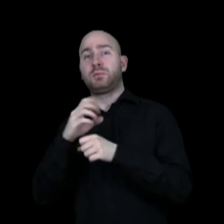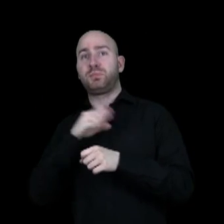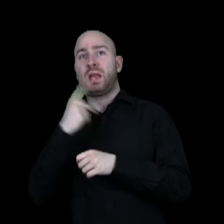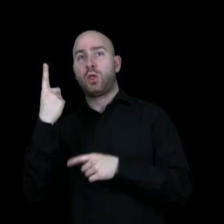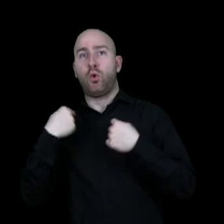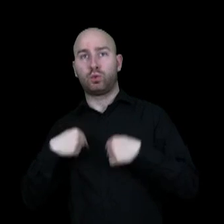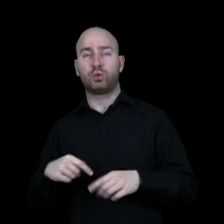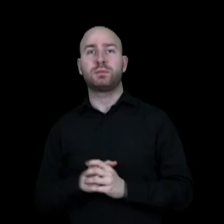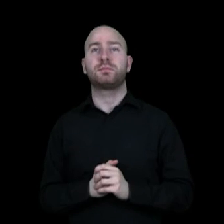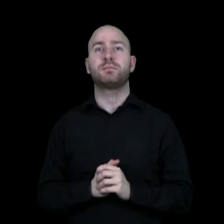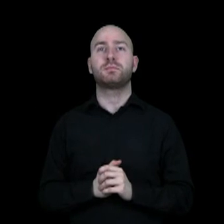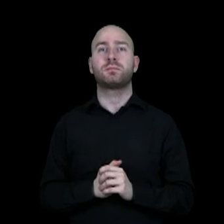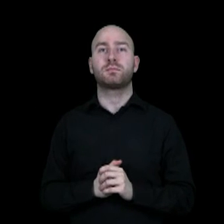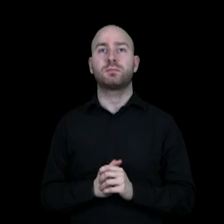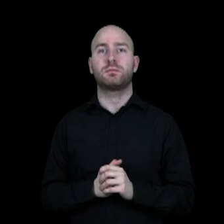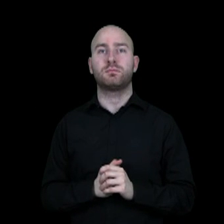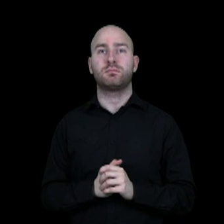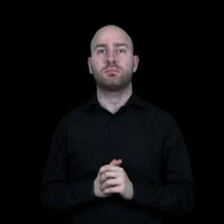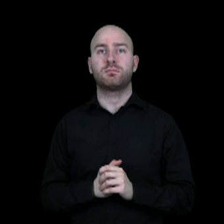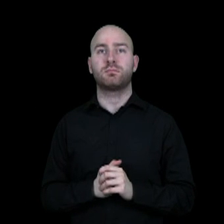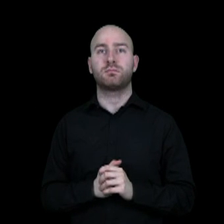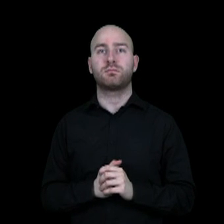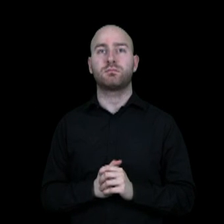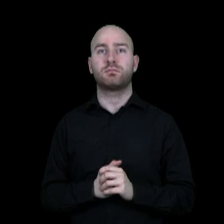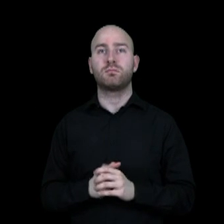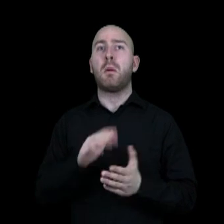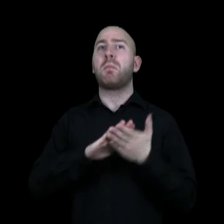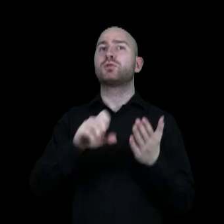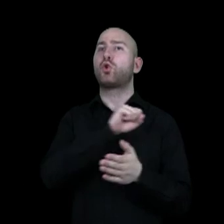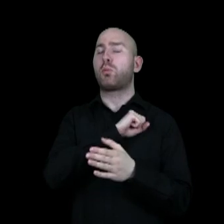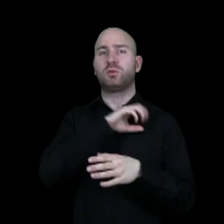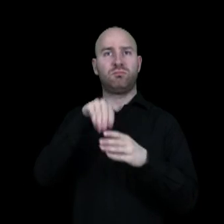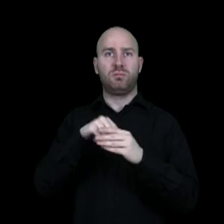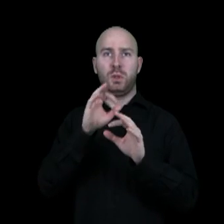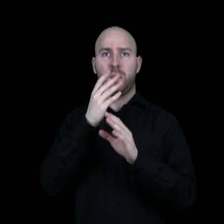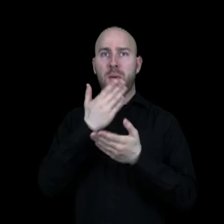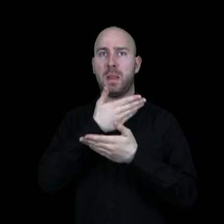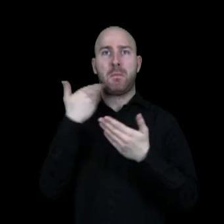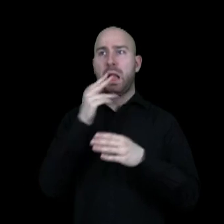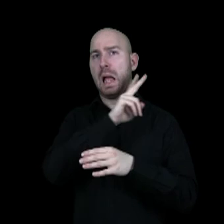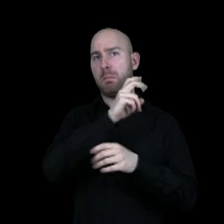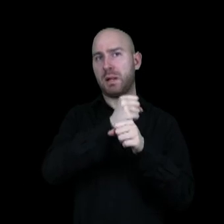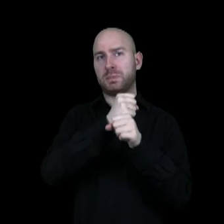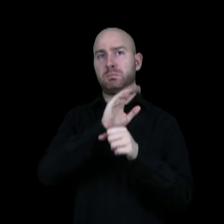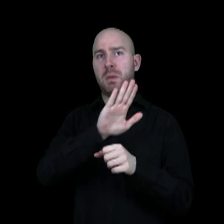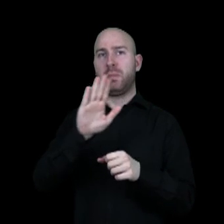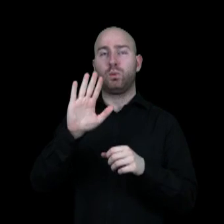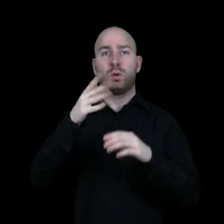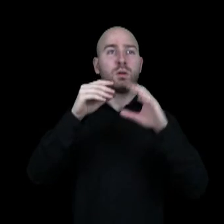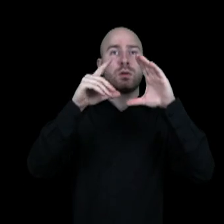No i nie będzie bezrobocia bo w sile roboczej nie ma nikogo bez pracy przeskoczyłem do tej kategorii